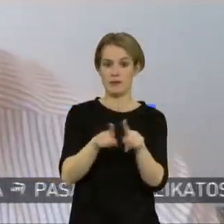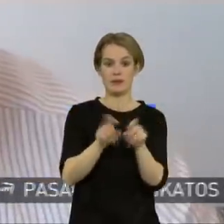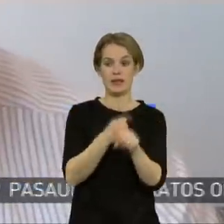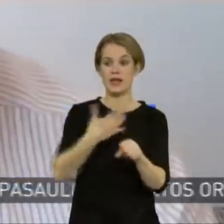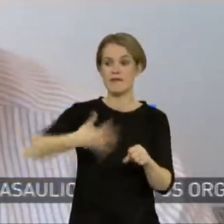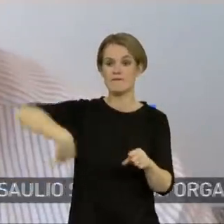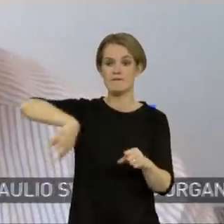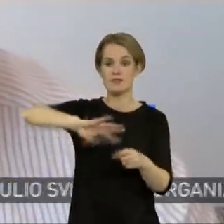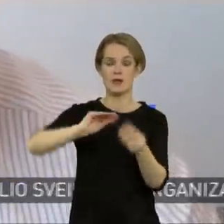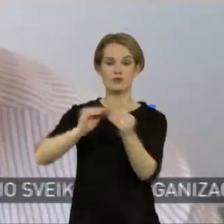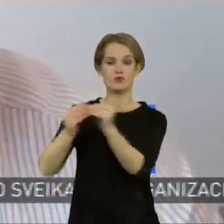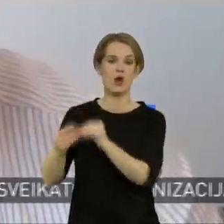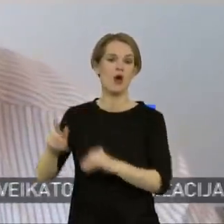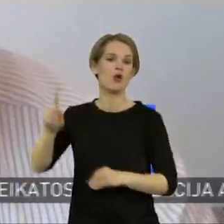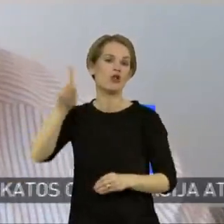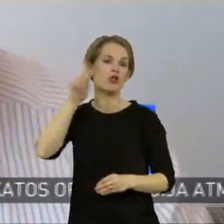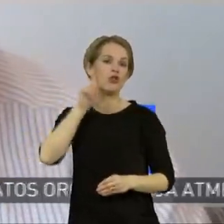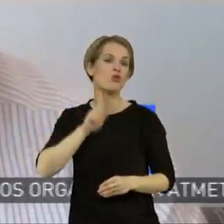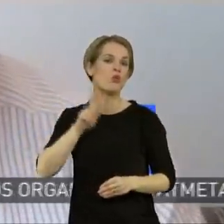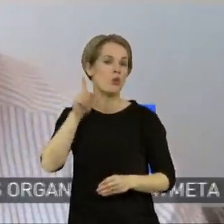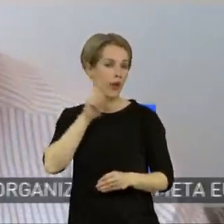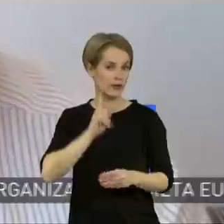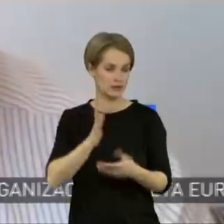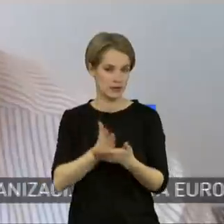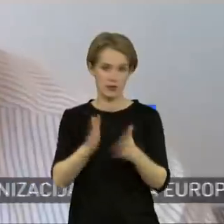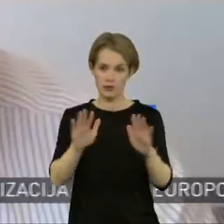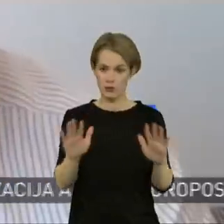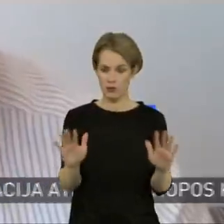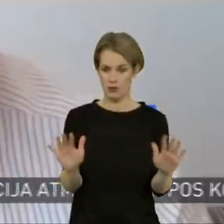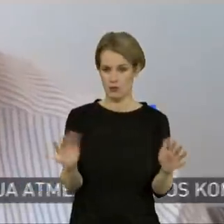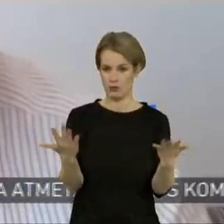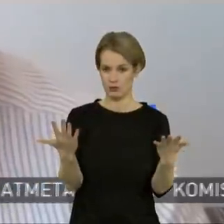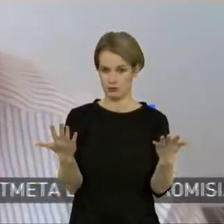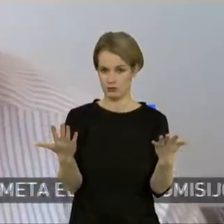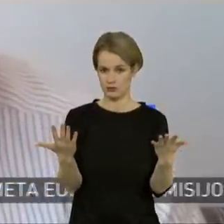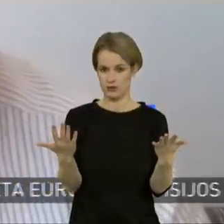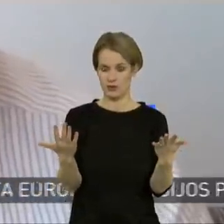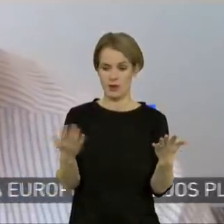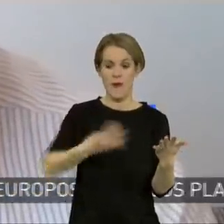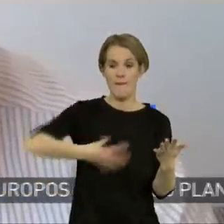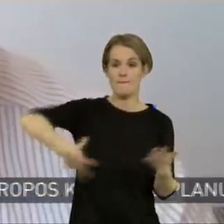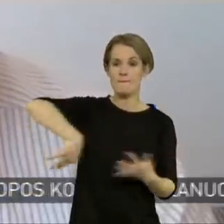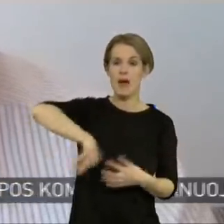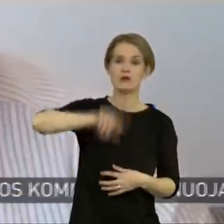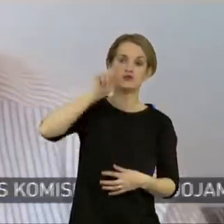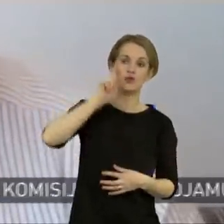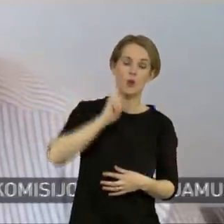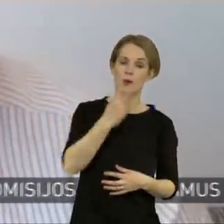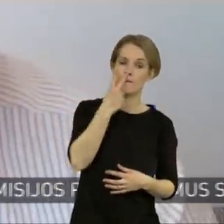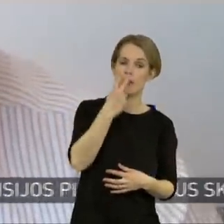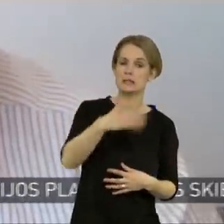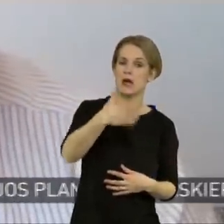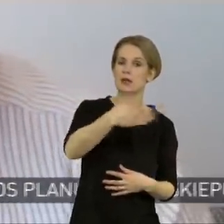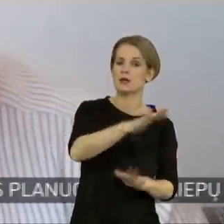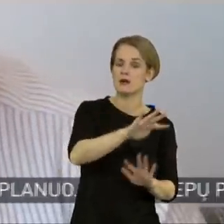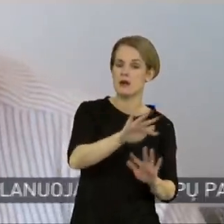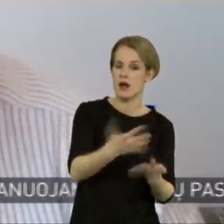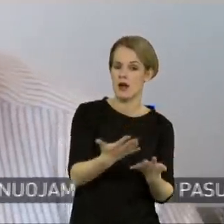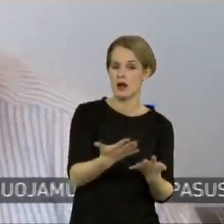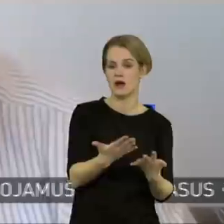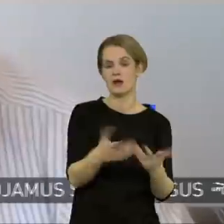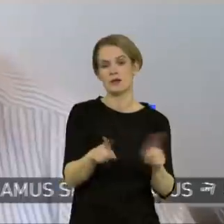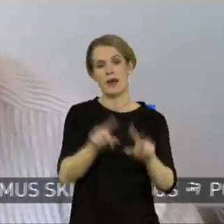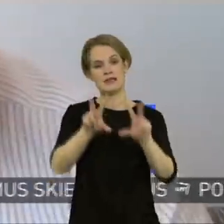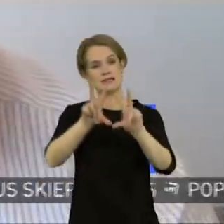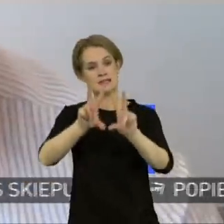mūsų lūkestis didžiausias, ką mes norim matyti, ką mes laikom sėkme ar kokybę, čia kaip